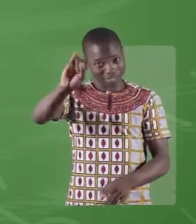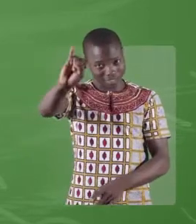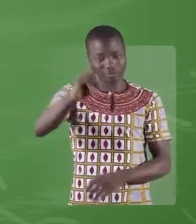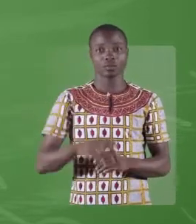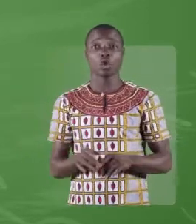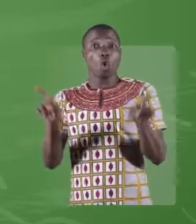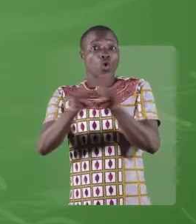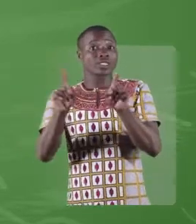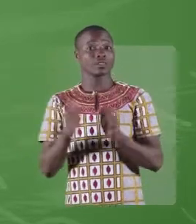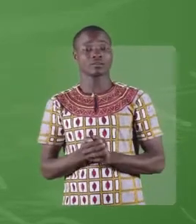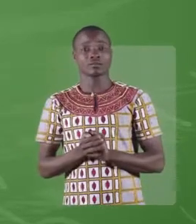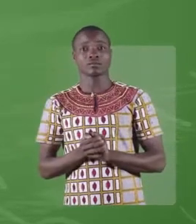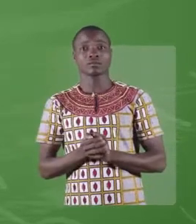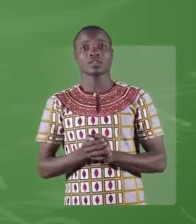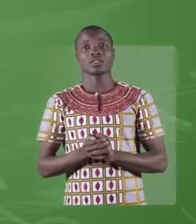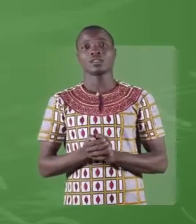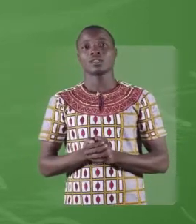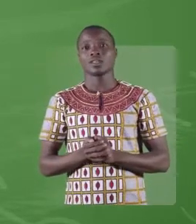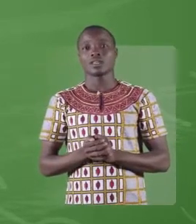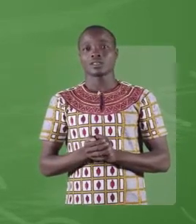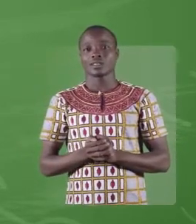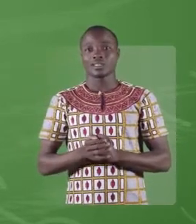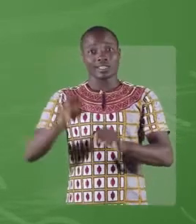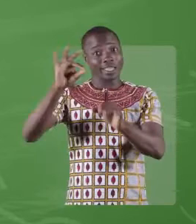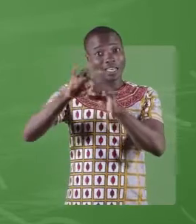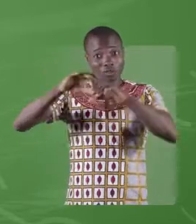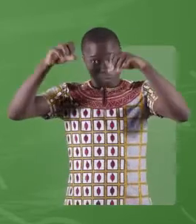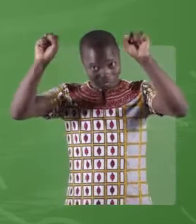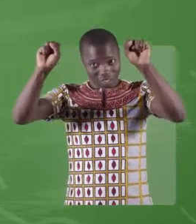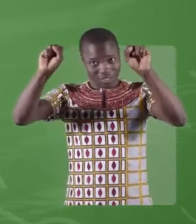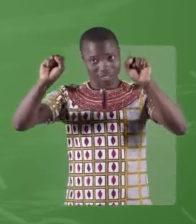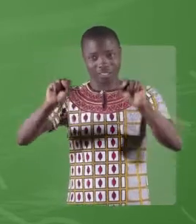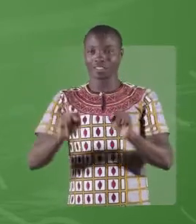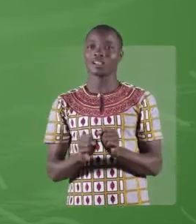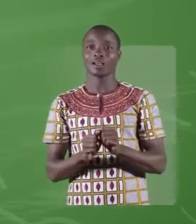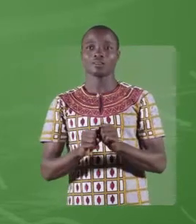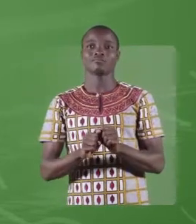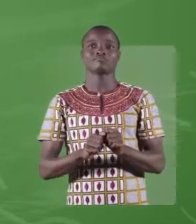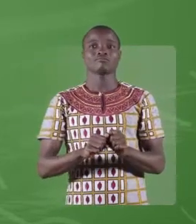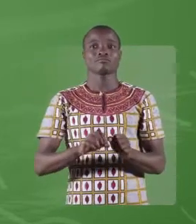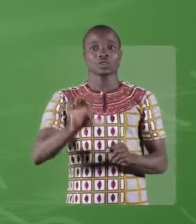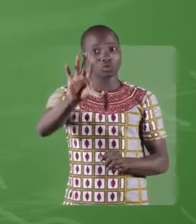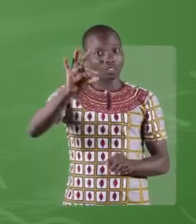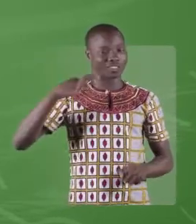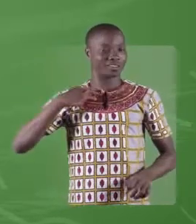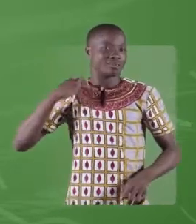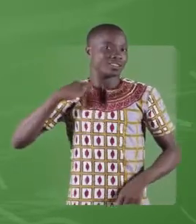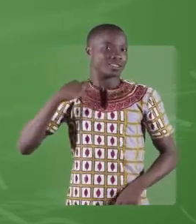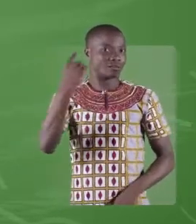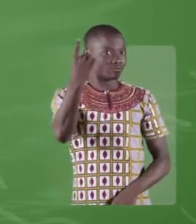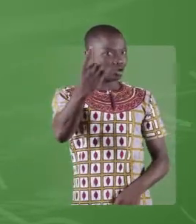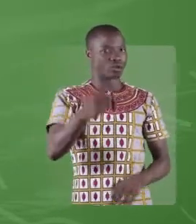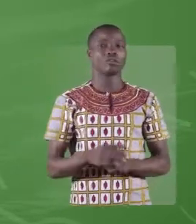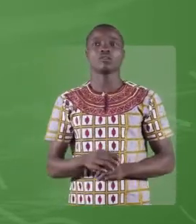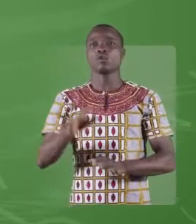De même, l'élection présidentielle se faisait avec un candidat unique, soumis au